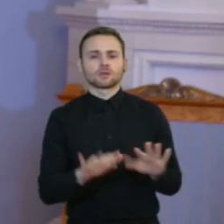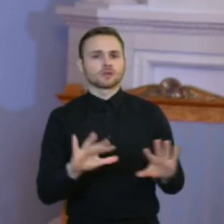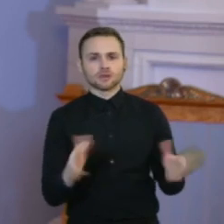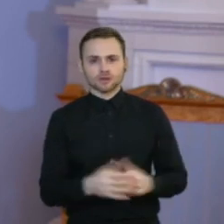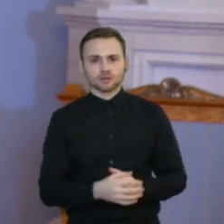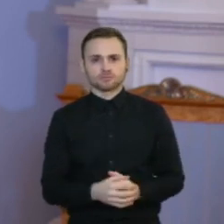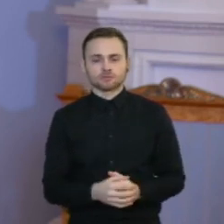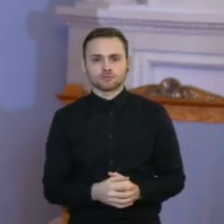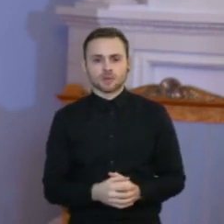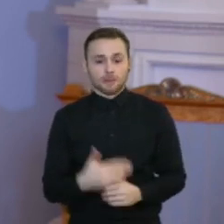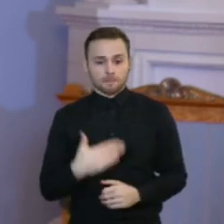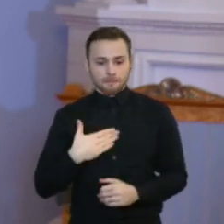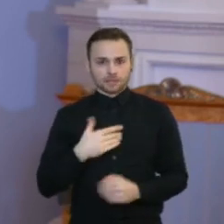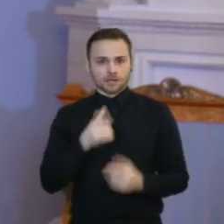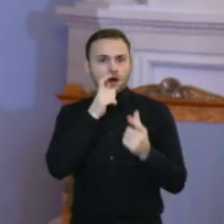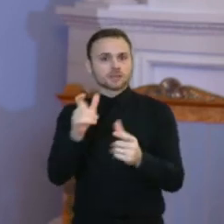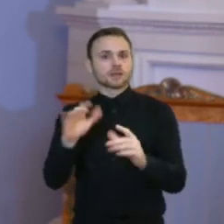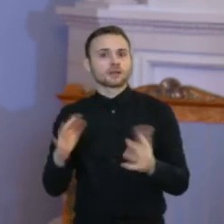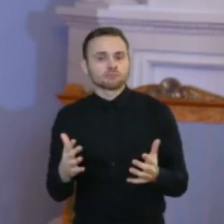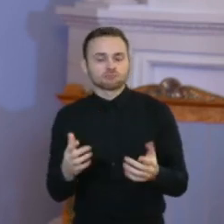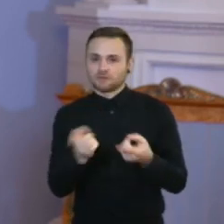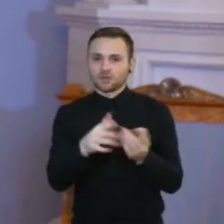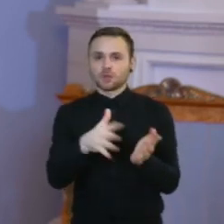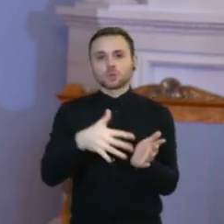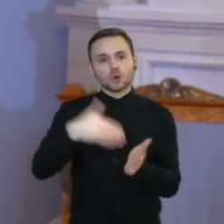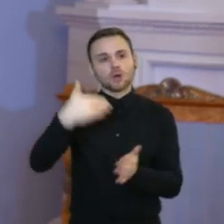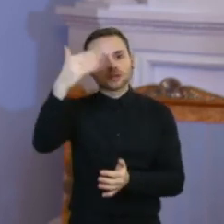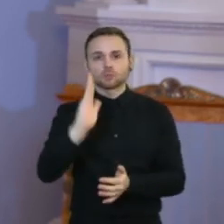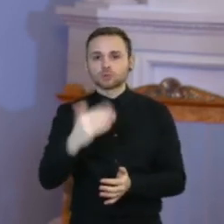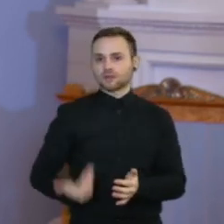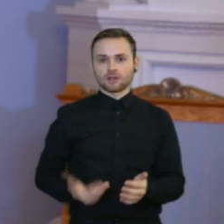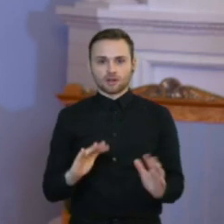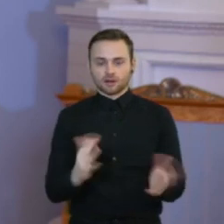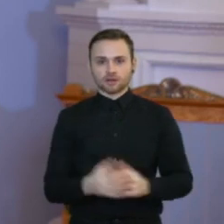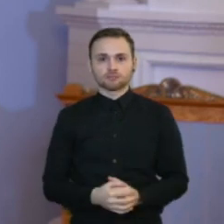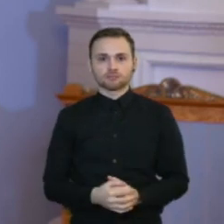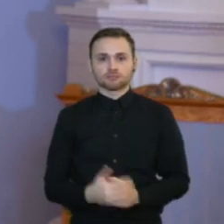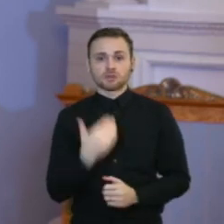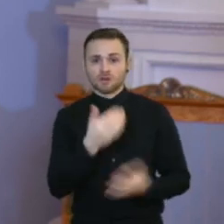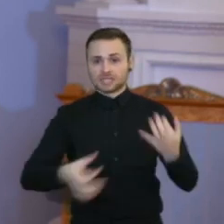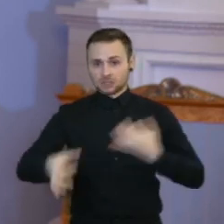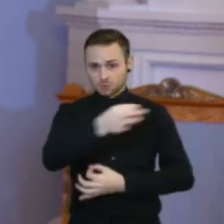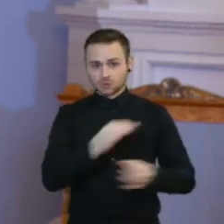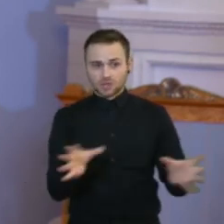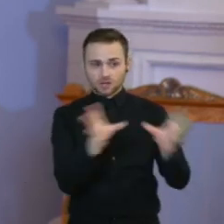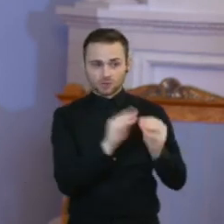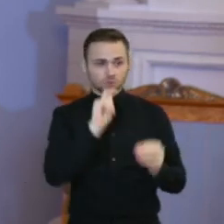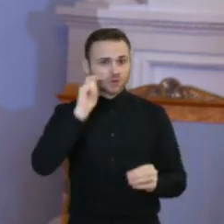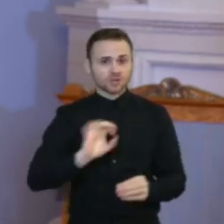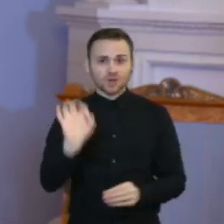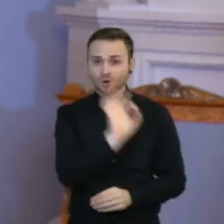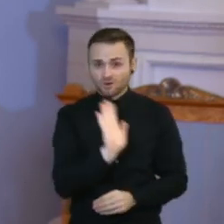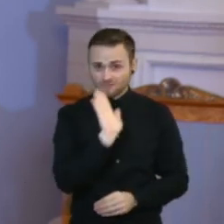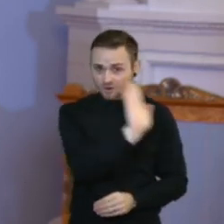klausimas, kaip mes atsakysim, nuo to priklausys, kaip gyvens ateities kartos, nes čia nėra diskusija su Ukraina ar apie Ukrainą. Čia